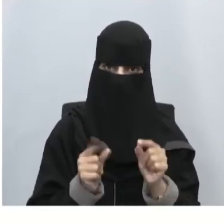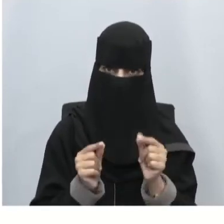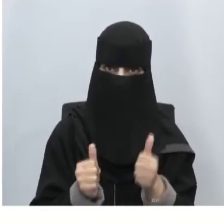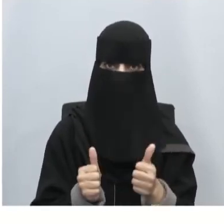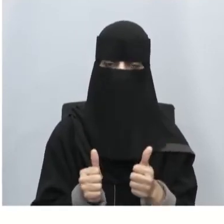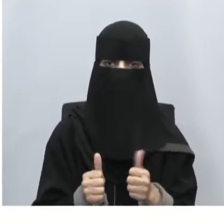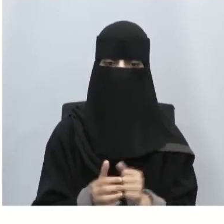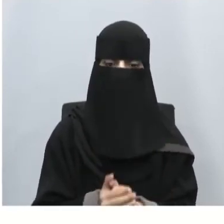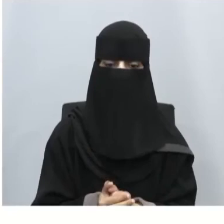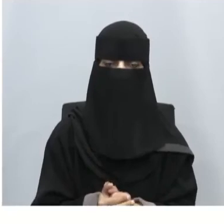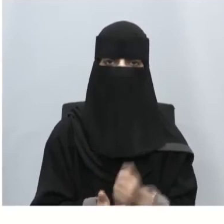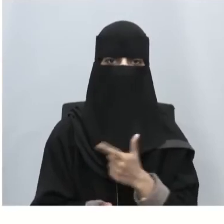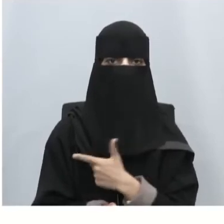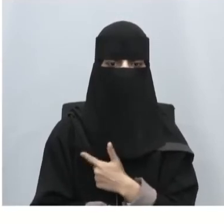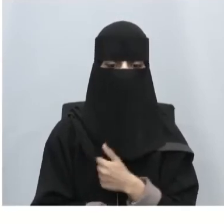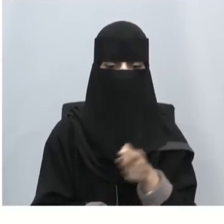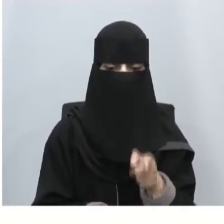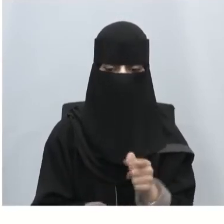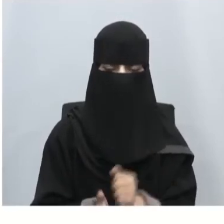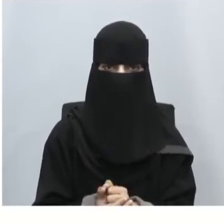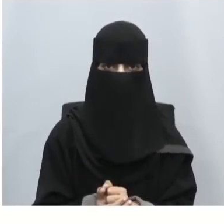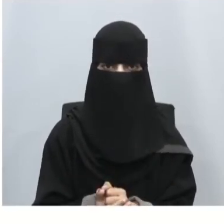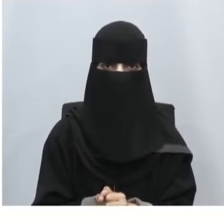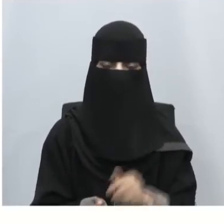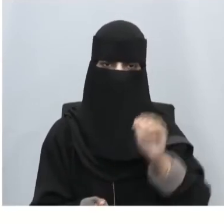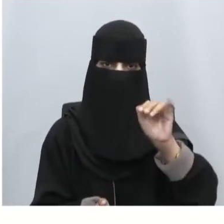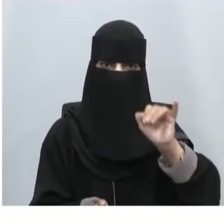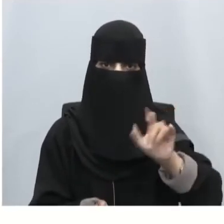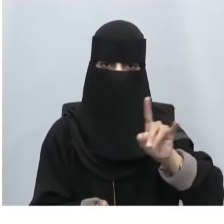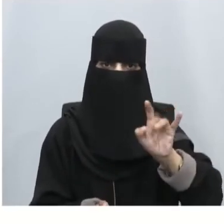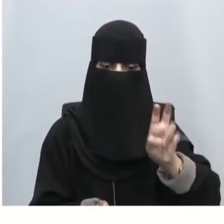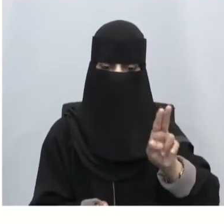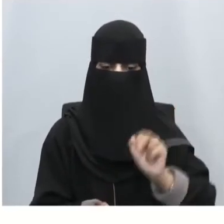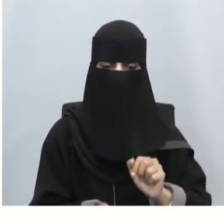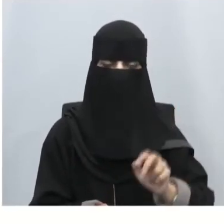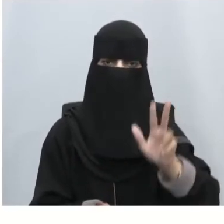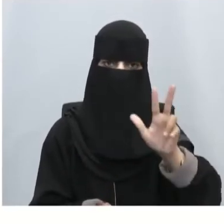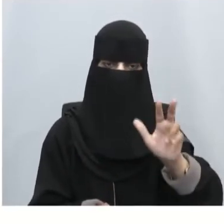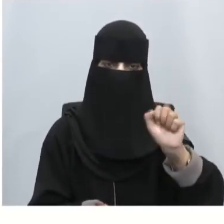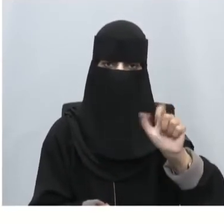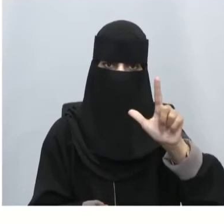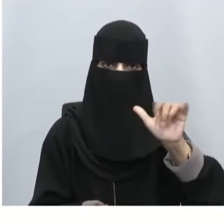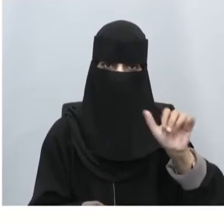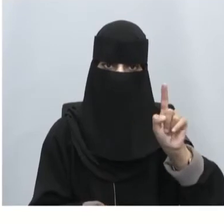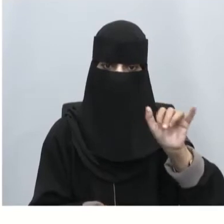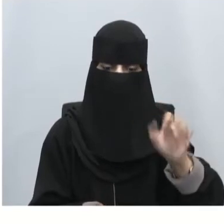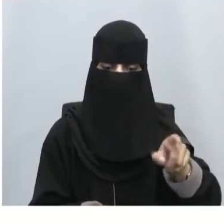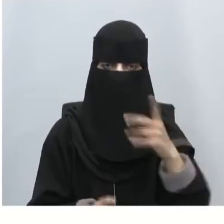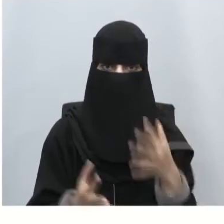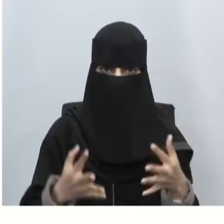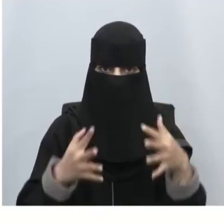اذا سميت الحملات الصليبيه بهذا الاسم لان الذين اشتركوا فيها